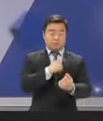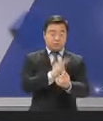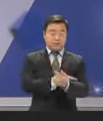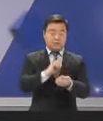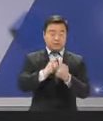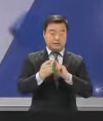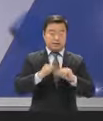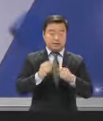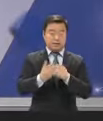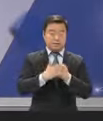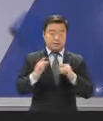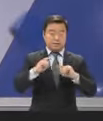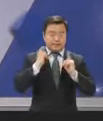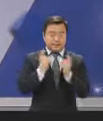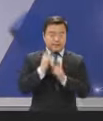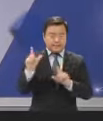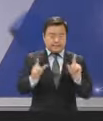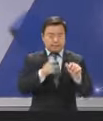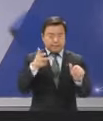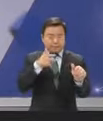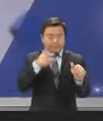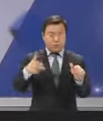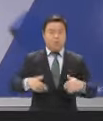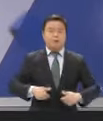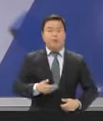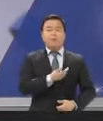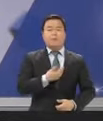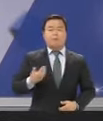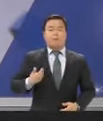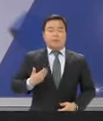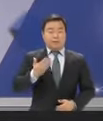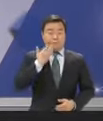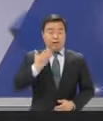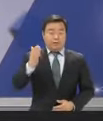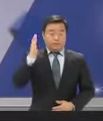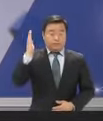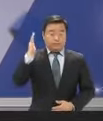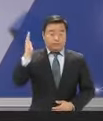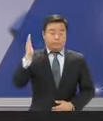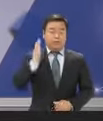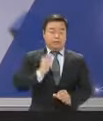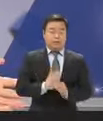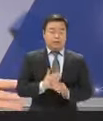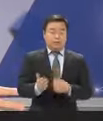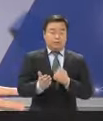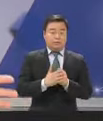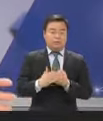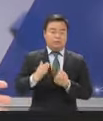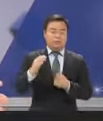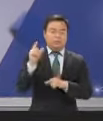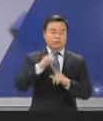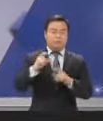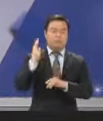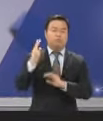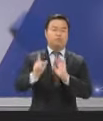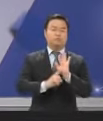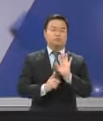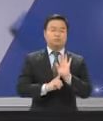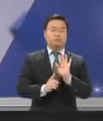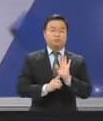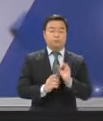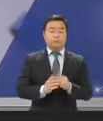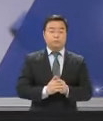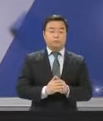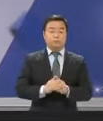사생활을 파헤치거나 보도할 권리가 있다. 이런 식으로 매체들이 보통 요즘에 이야기를 해서 메시지를 막 공개하고 그러는 건데 여기서